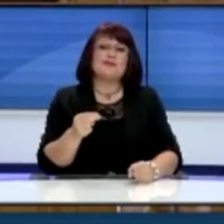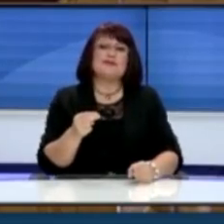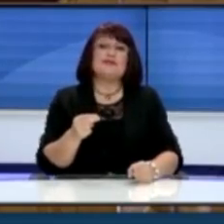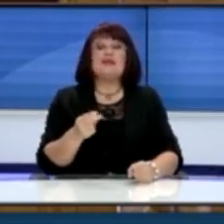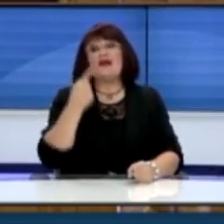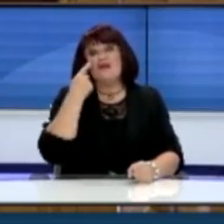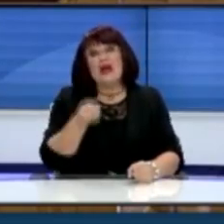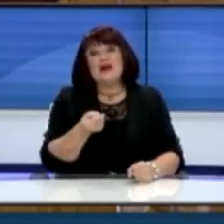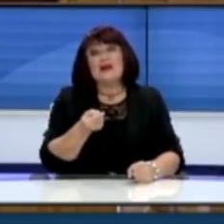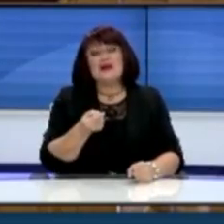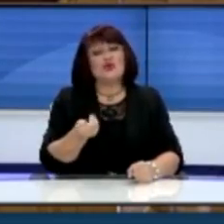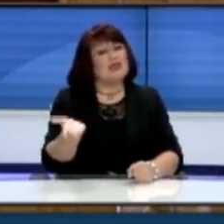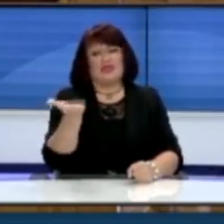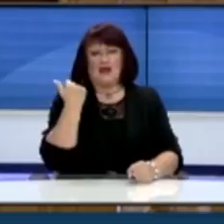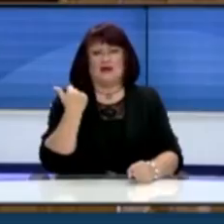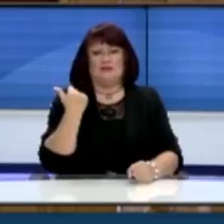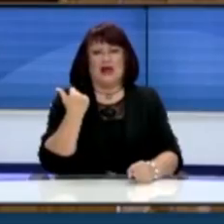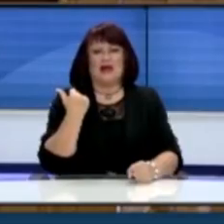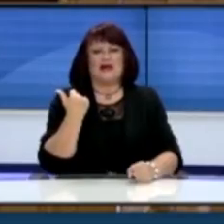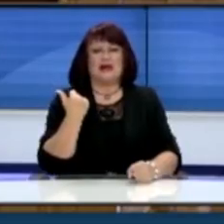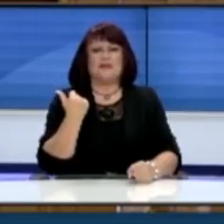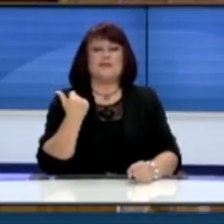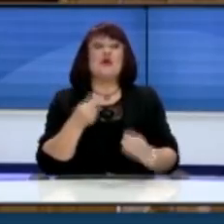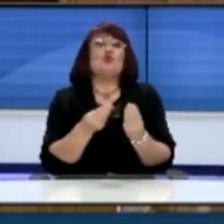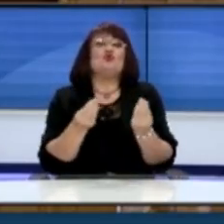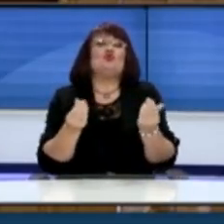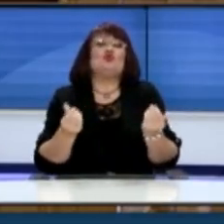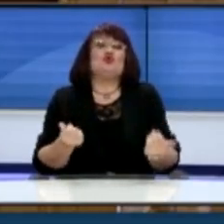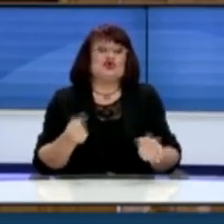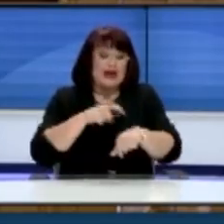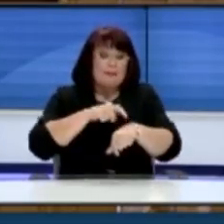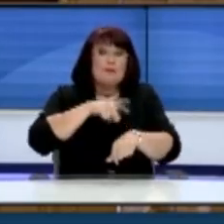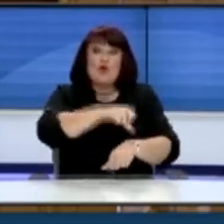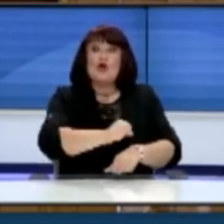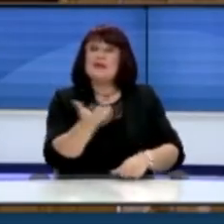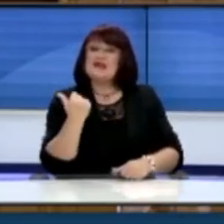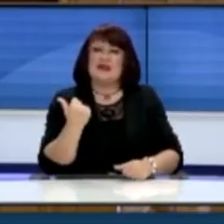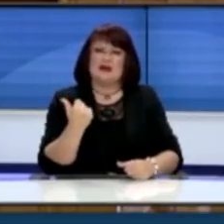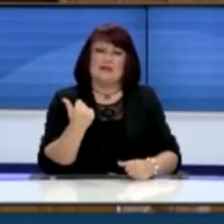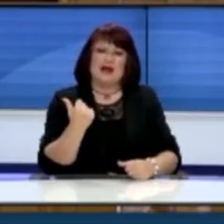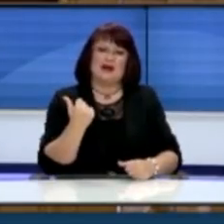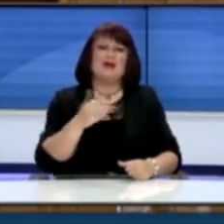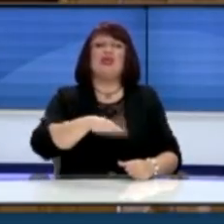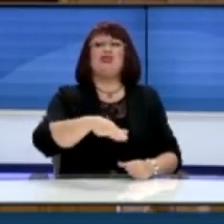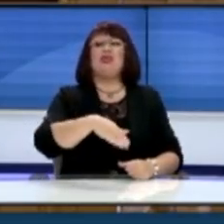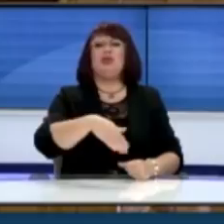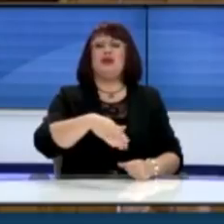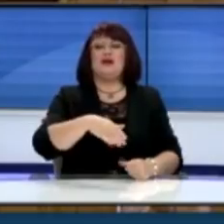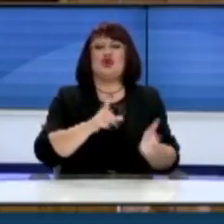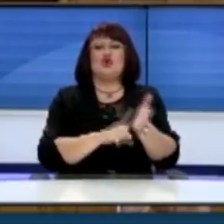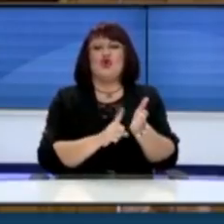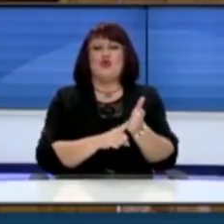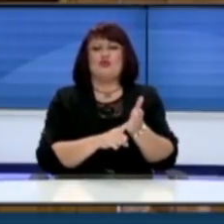η εγκληματική απουσία οποιασδήποτε ουσιαστικής πρόληψης και το υποβαθμισμένο με τους